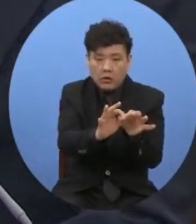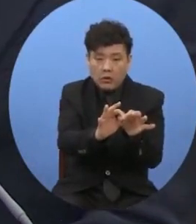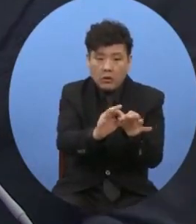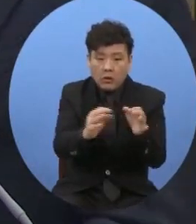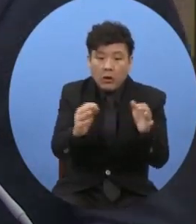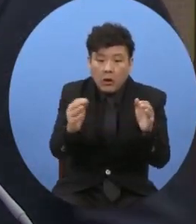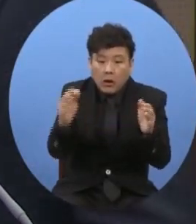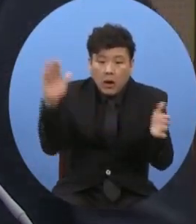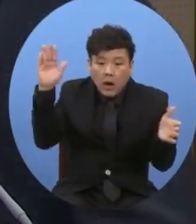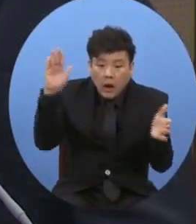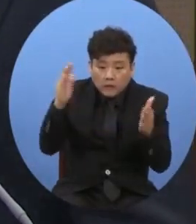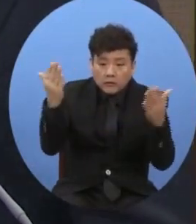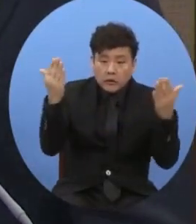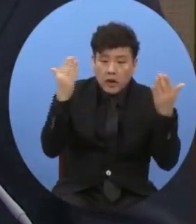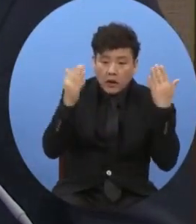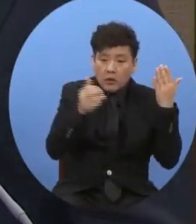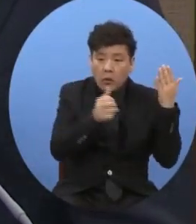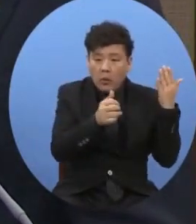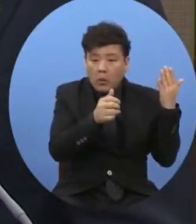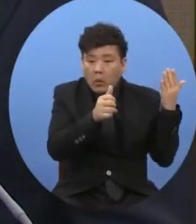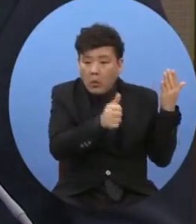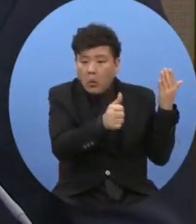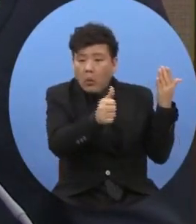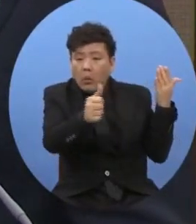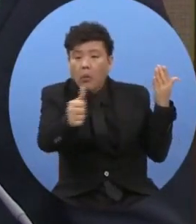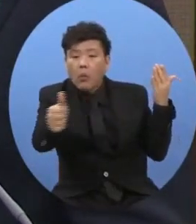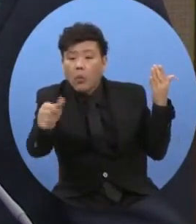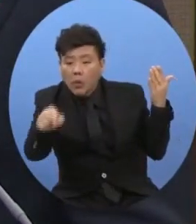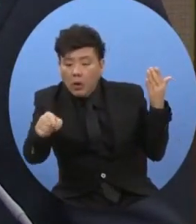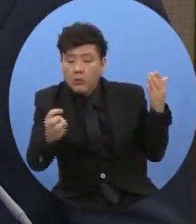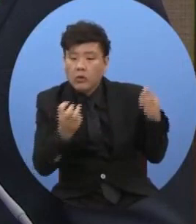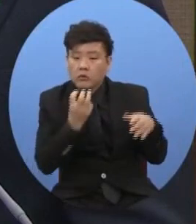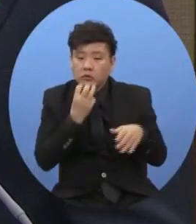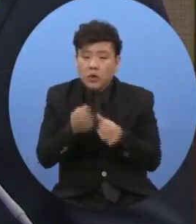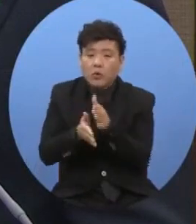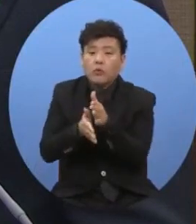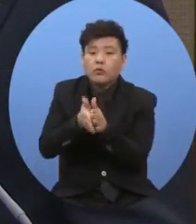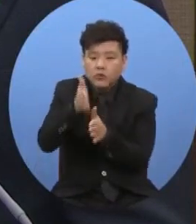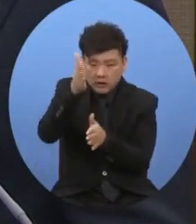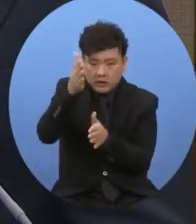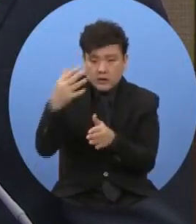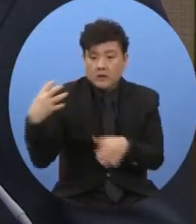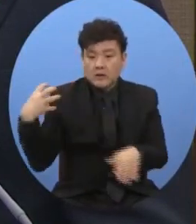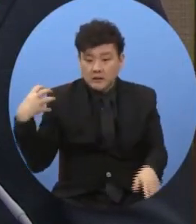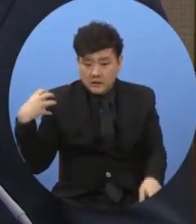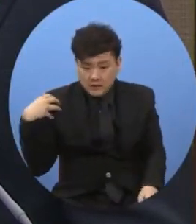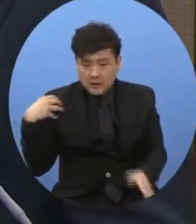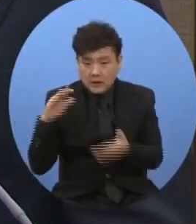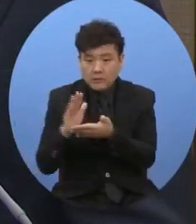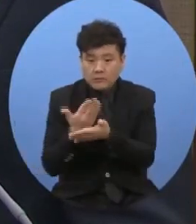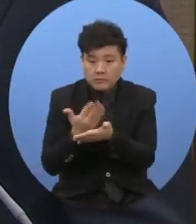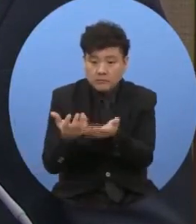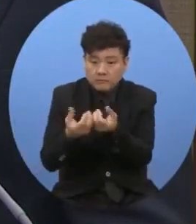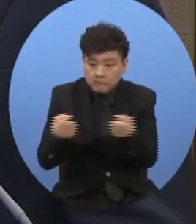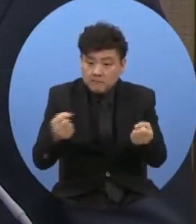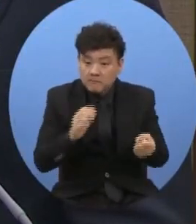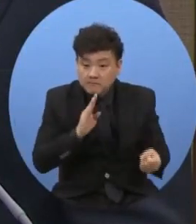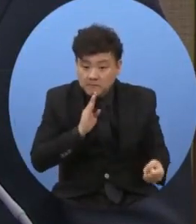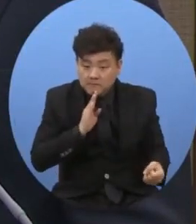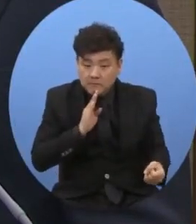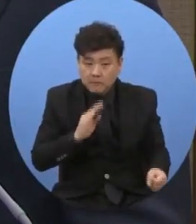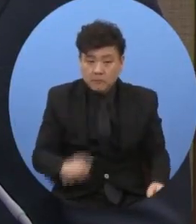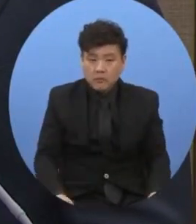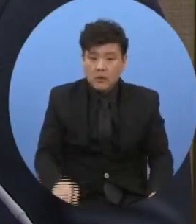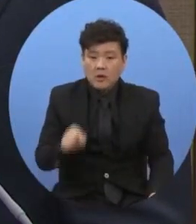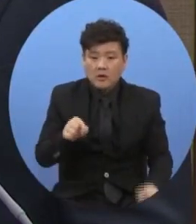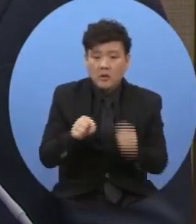하게 되면 학교를 벗어나게 되면 이제 서울시의 관할이다 쉽게 이제 그렇게 구분을 하고 있는 거 아니겠습니까?